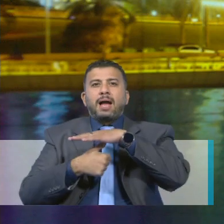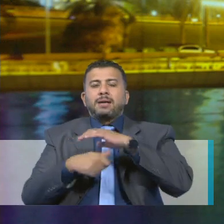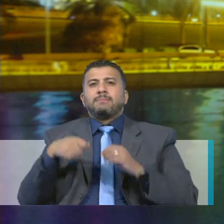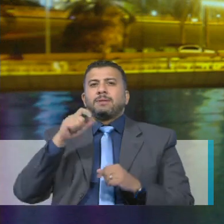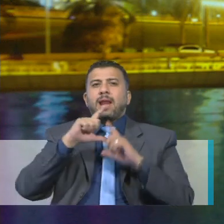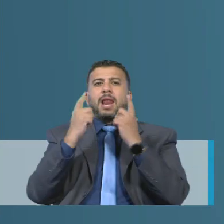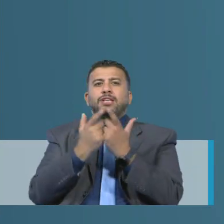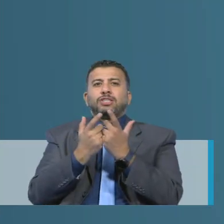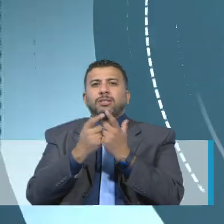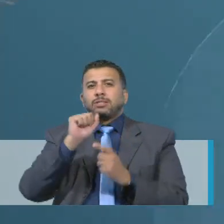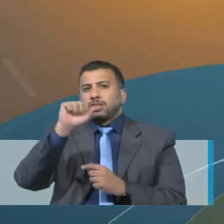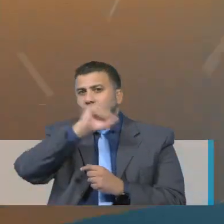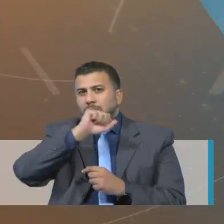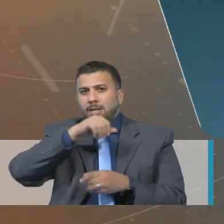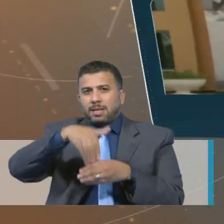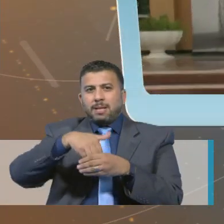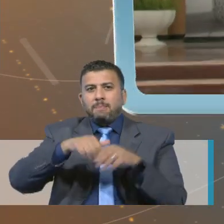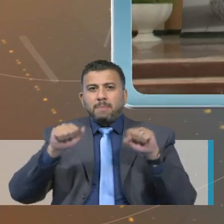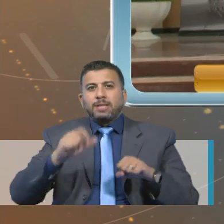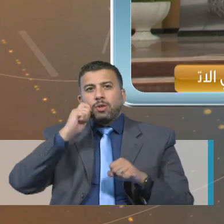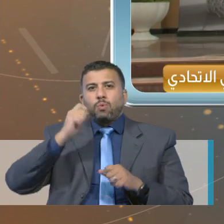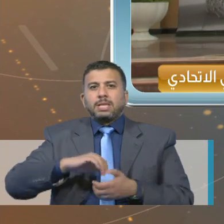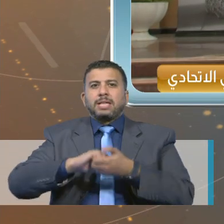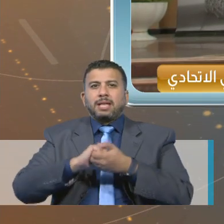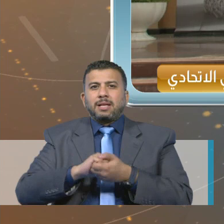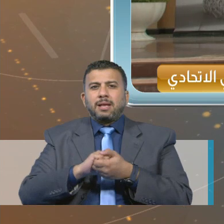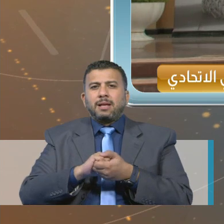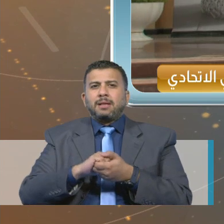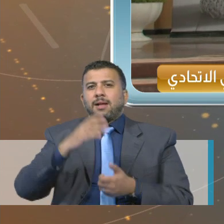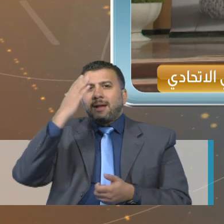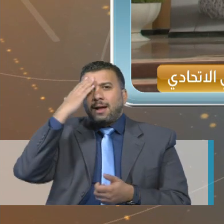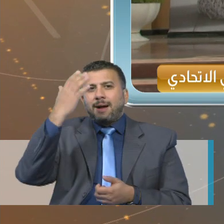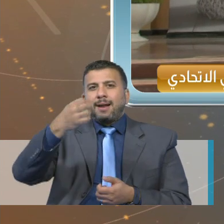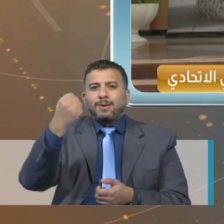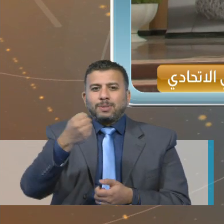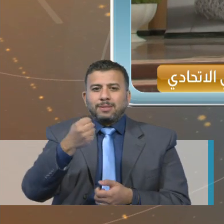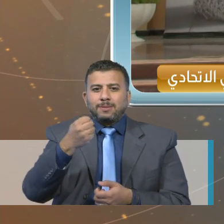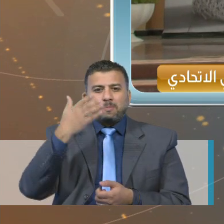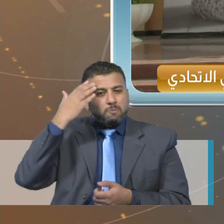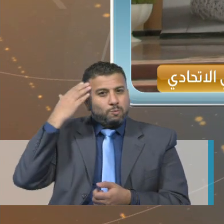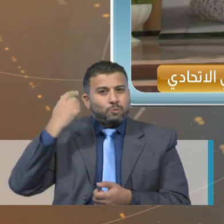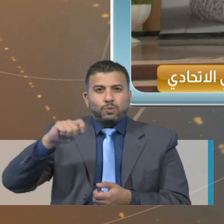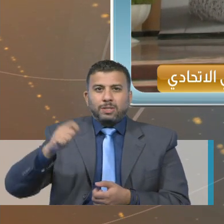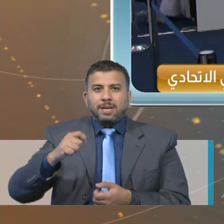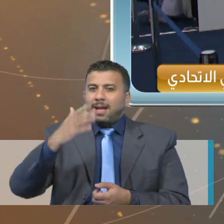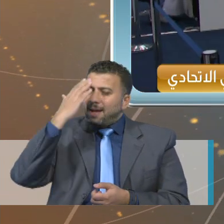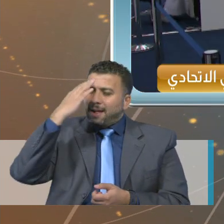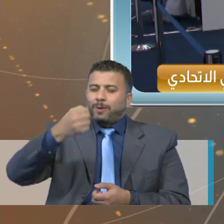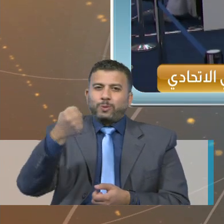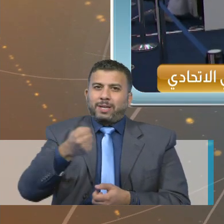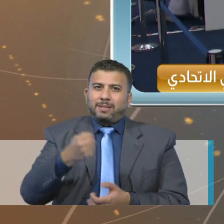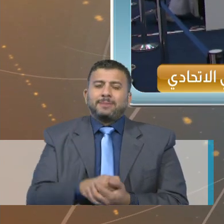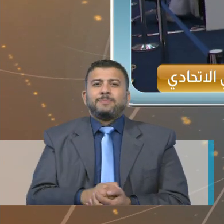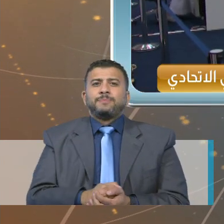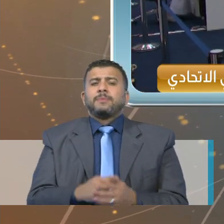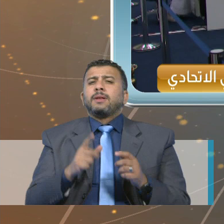رئيس لجنة إمارة الشارقة لانتخابات المجلس الوطني الاتحادي. مرحبا بك سعادة المستشار. مرحبا بك. أهلا.